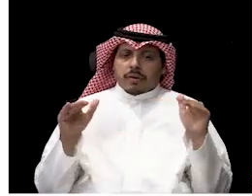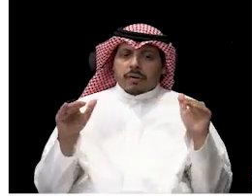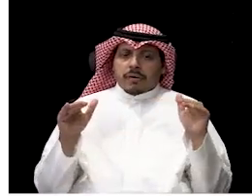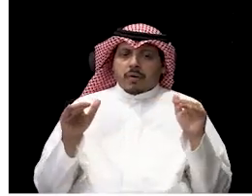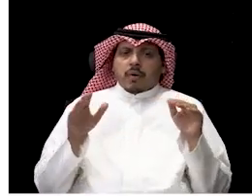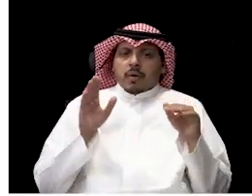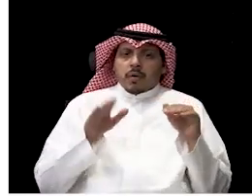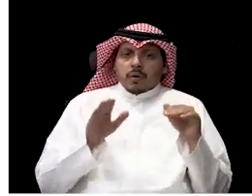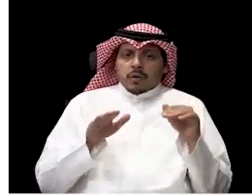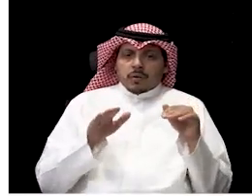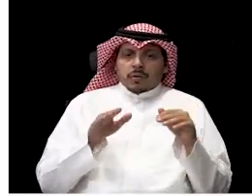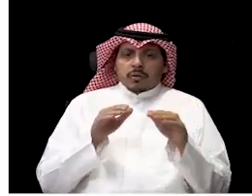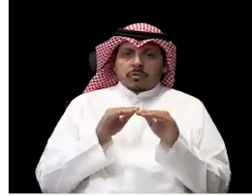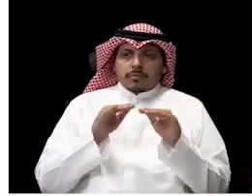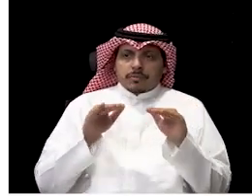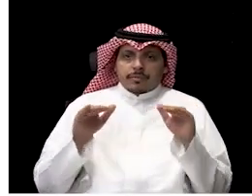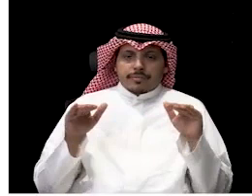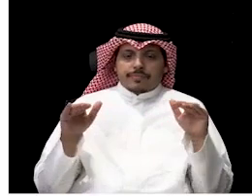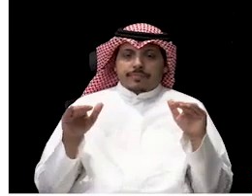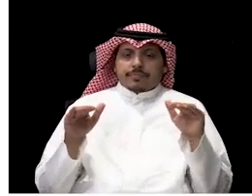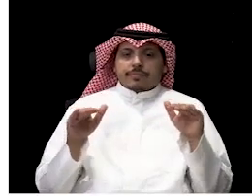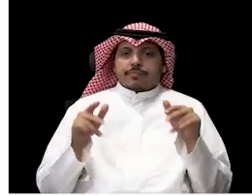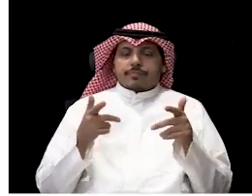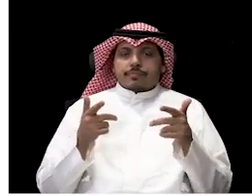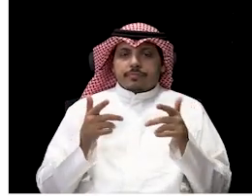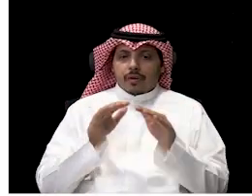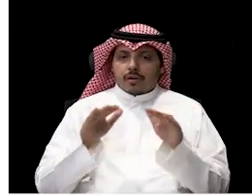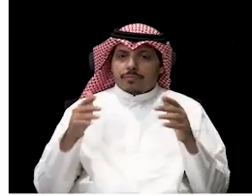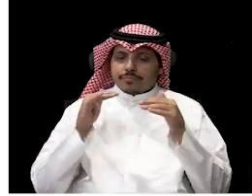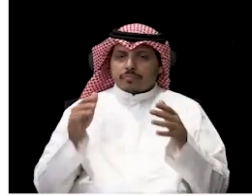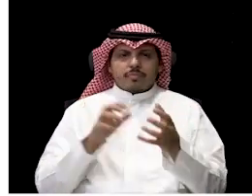وجود استقرار حتى ماذا؟ حتى